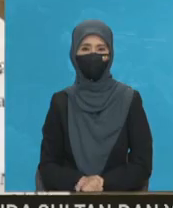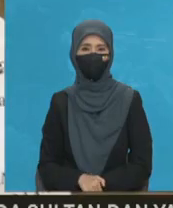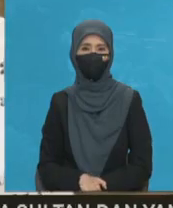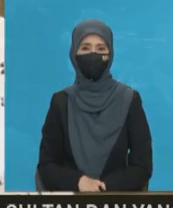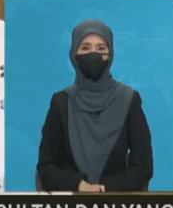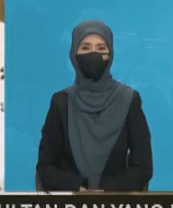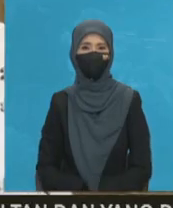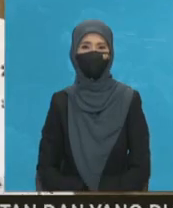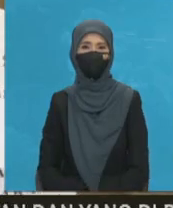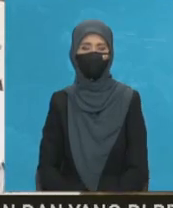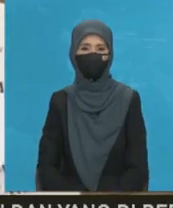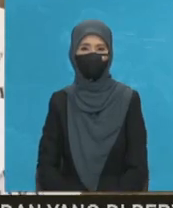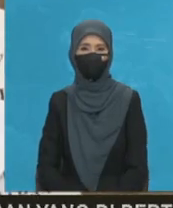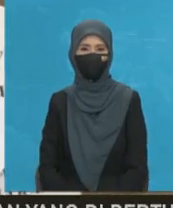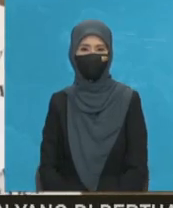hai hai